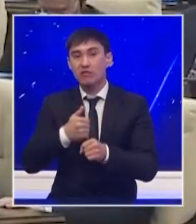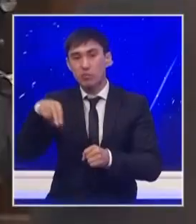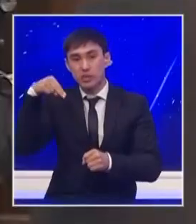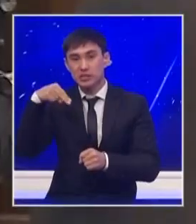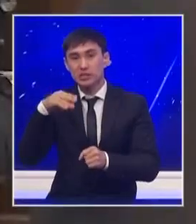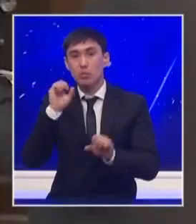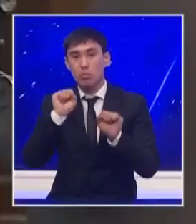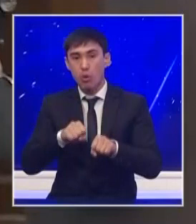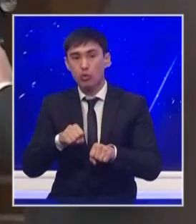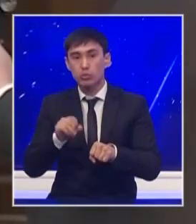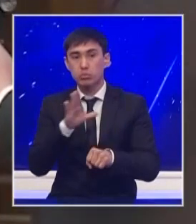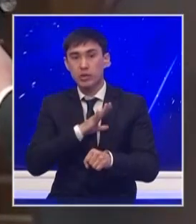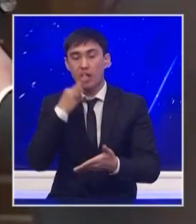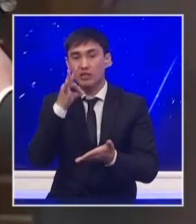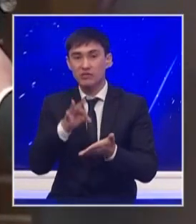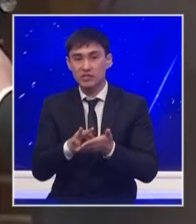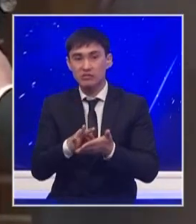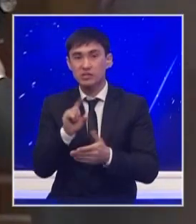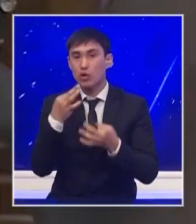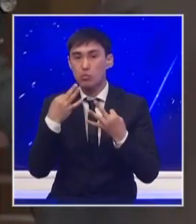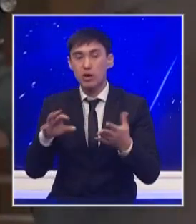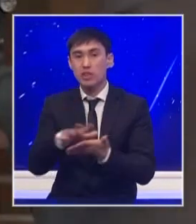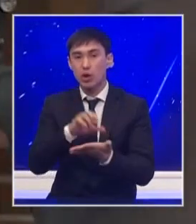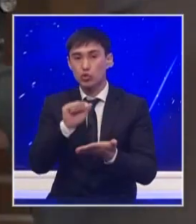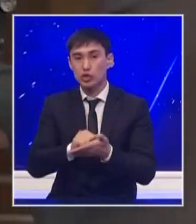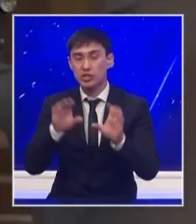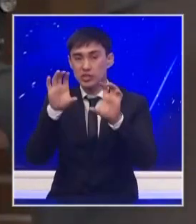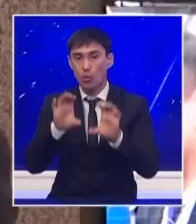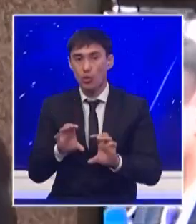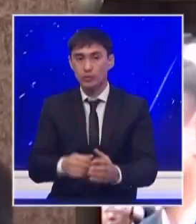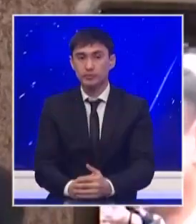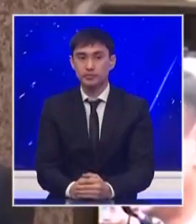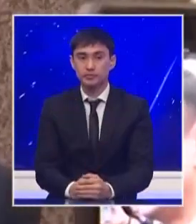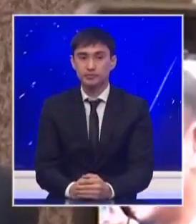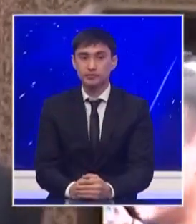могут быть привлечены к ответственности за любые нарушения Закона